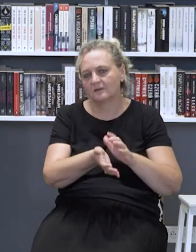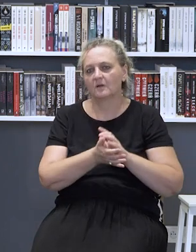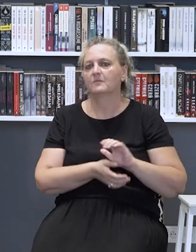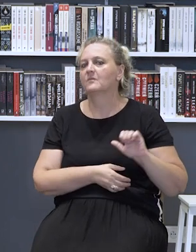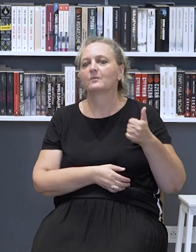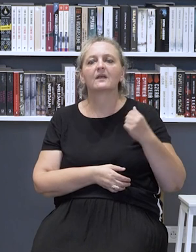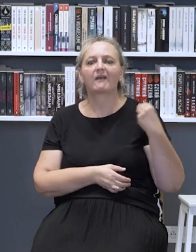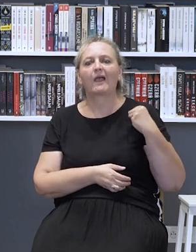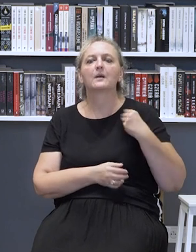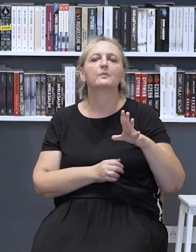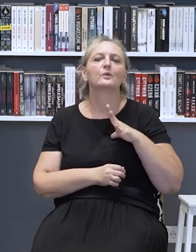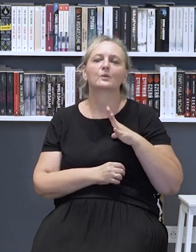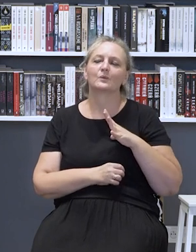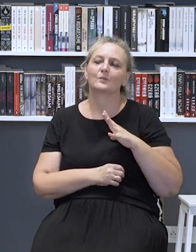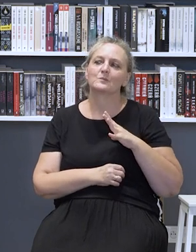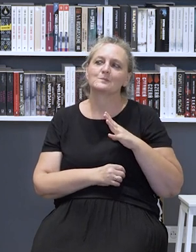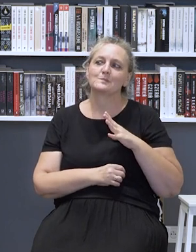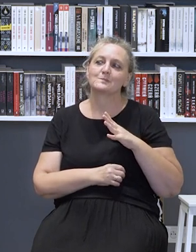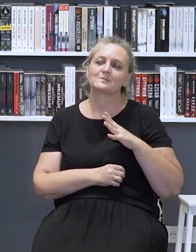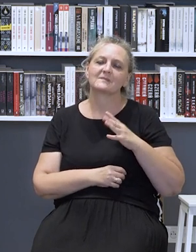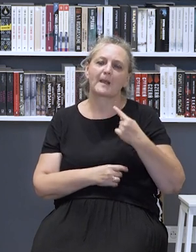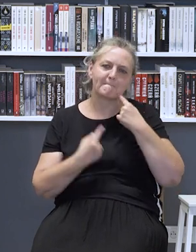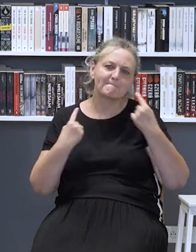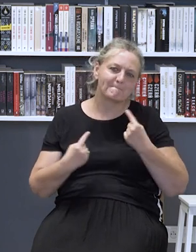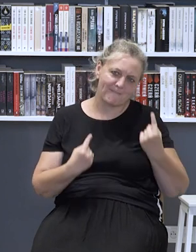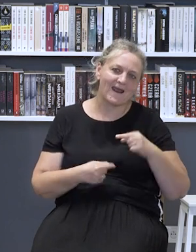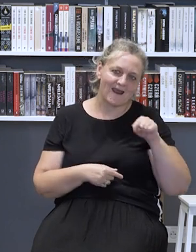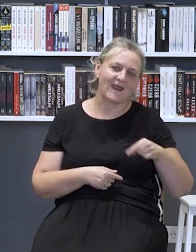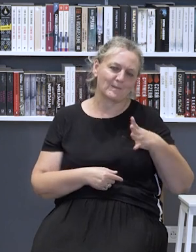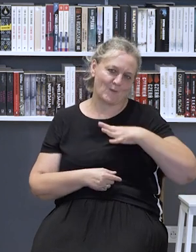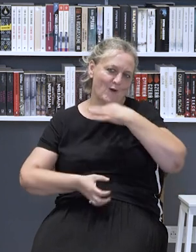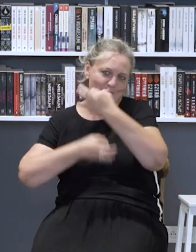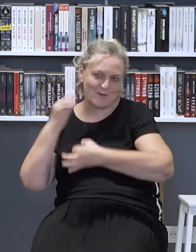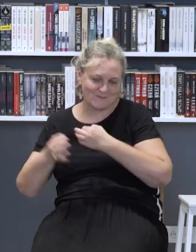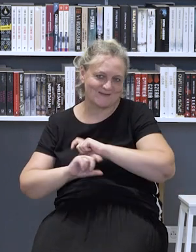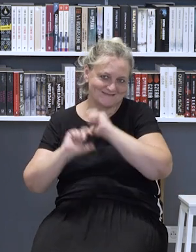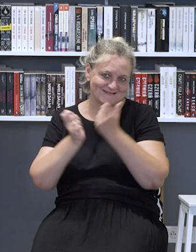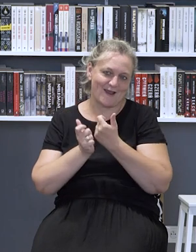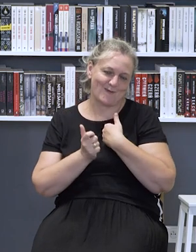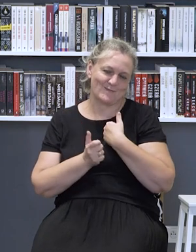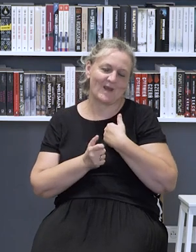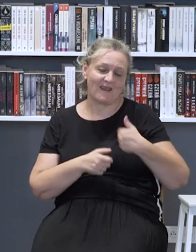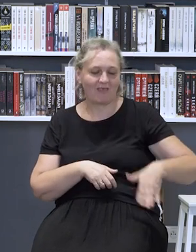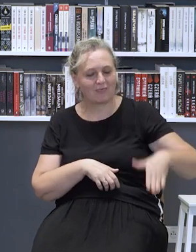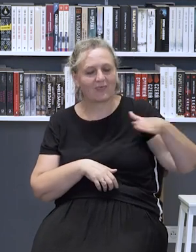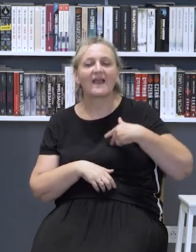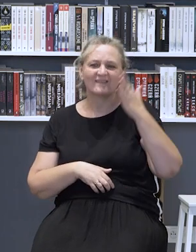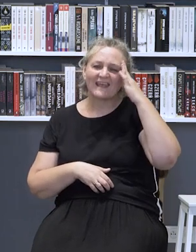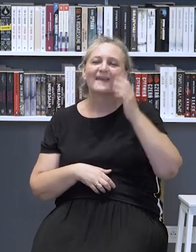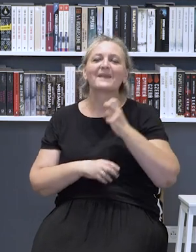najpierw mówiła o takiej bajce, którą jej opowiadałam przez całe dzieciństwo. Takie tramwajowe